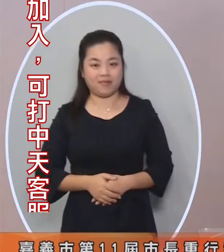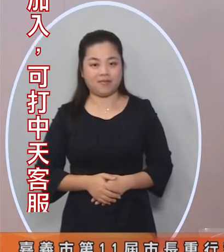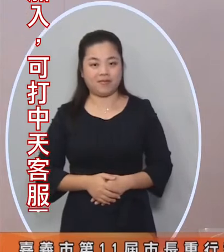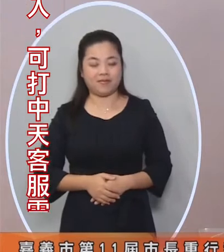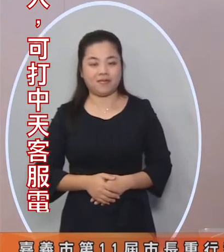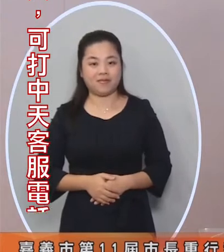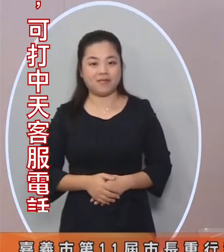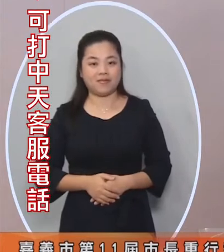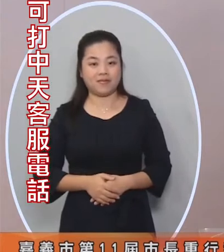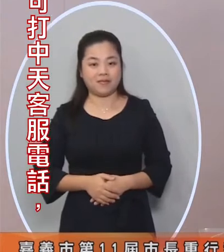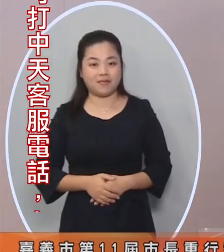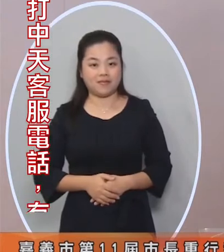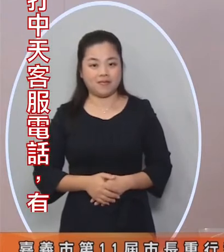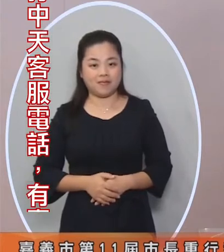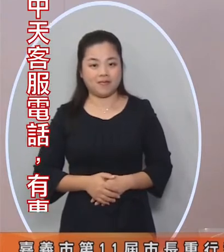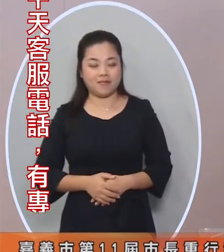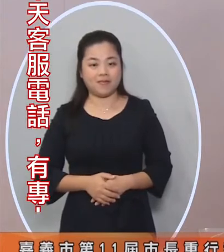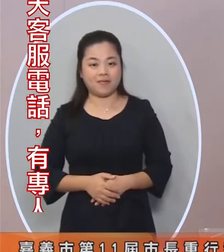轰，